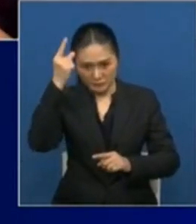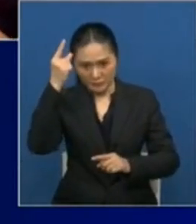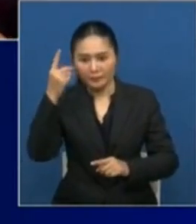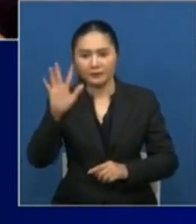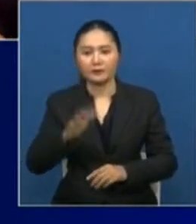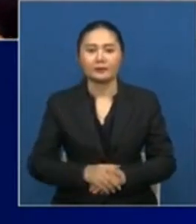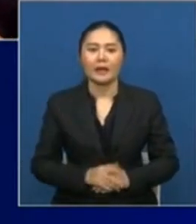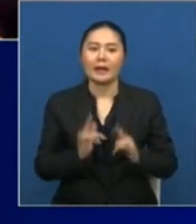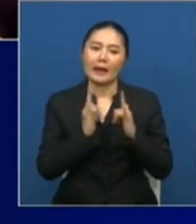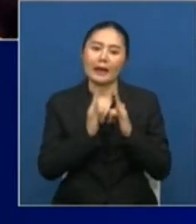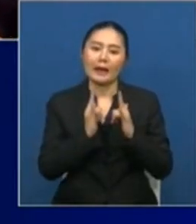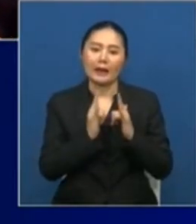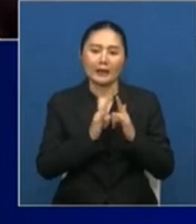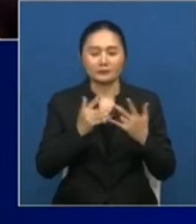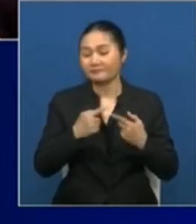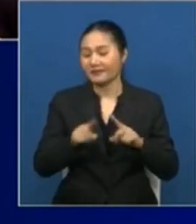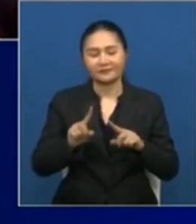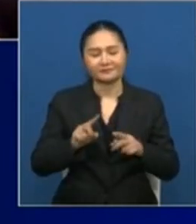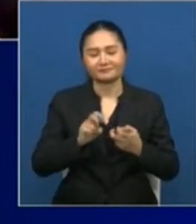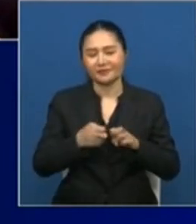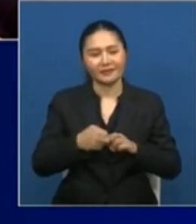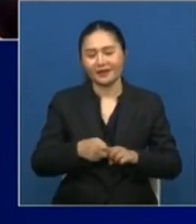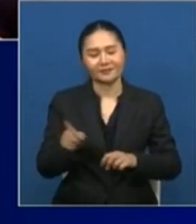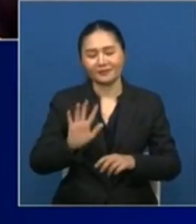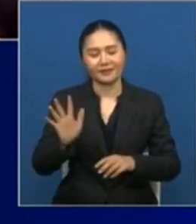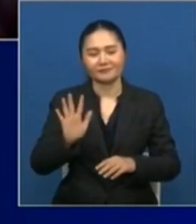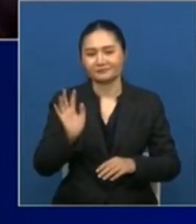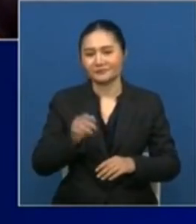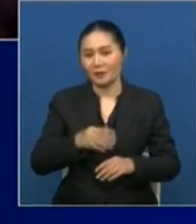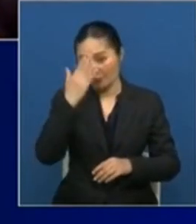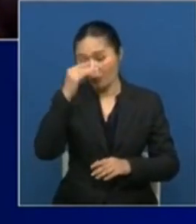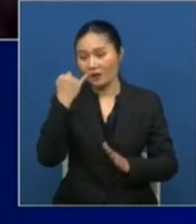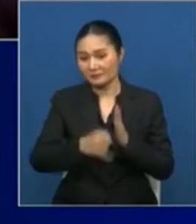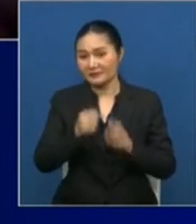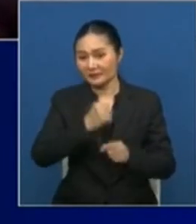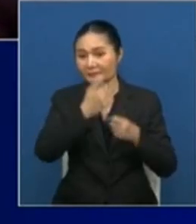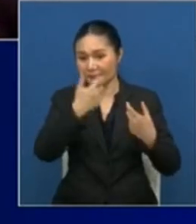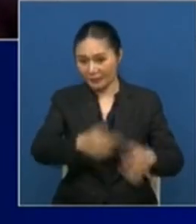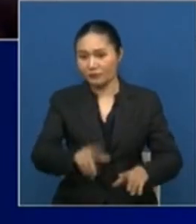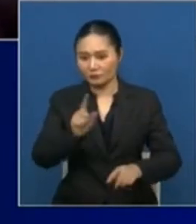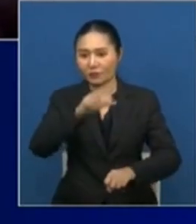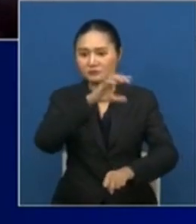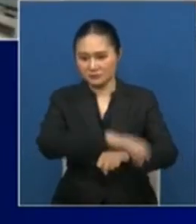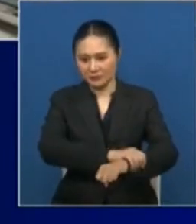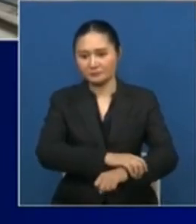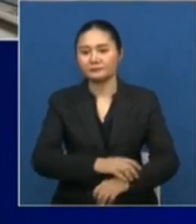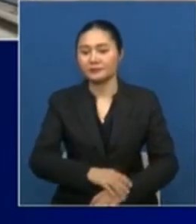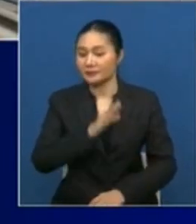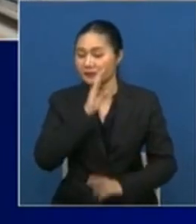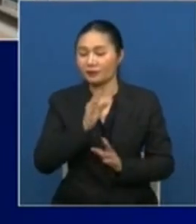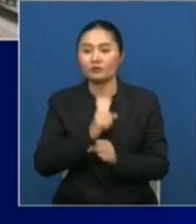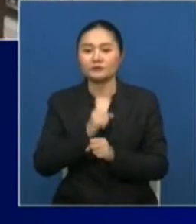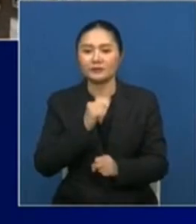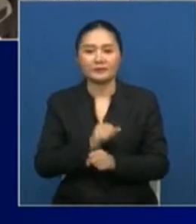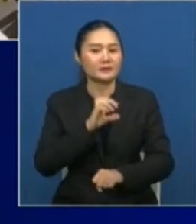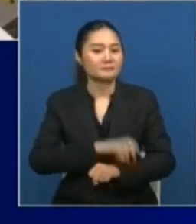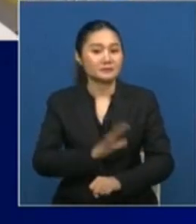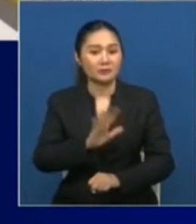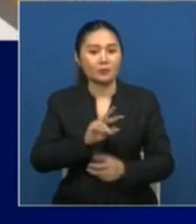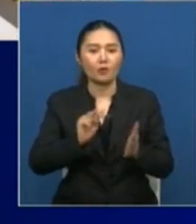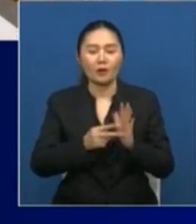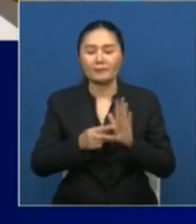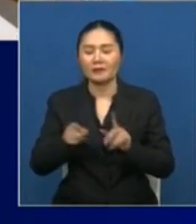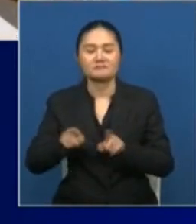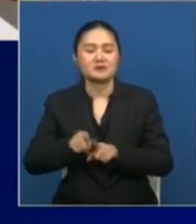ลิฟๆกันแล้วแต่คดียังไงก็ต้องโดนอยู่ด ีใช่ค่ะเพราะว่าความผิดมันเกิดขึ้นแล้วนะความผิดมันสำเร็จแล้วถ้าเจ้าหน้าที่เขาไม่จับก็กลายเป็นเขา